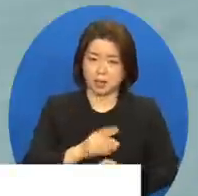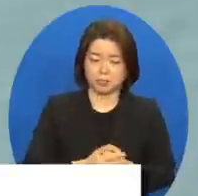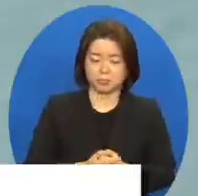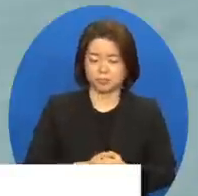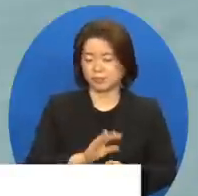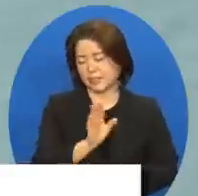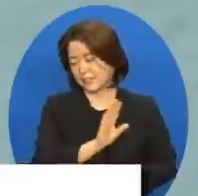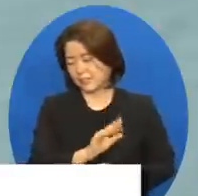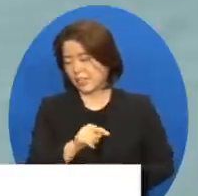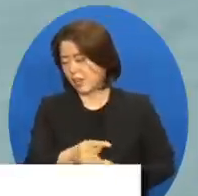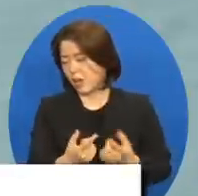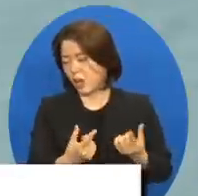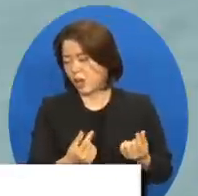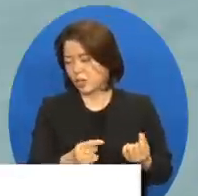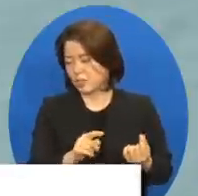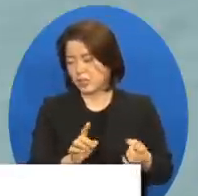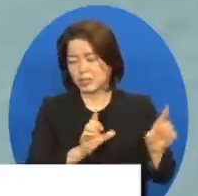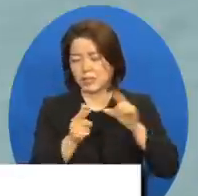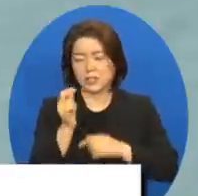돼요. 어떻게 그렇게 살아요?